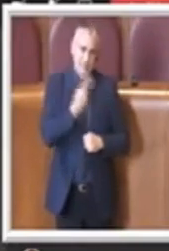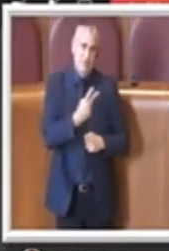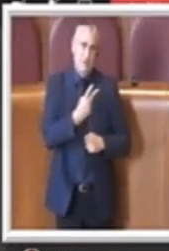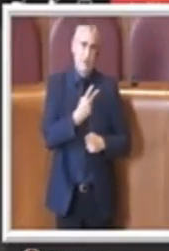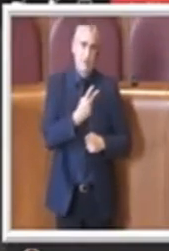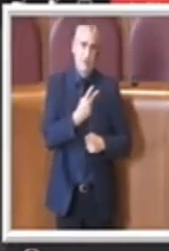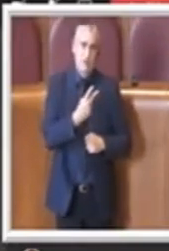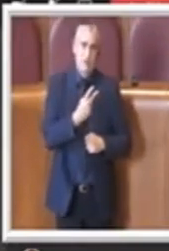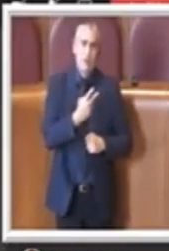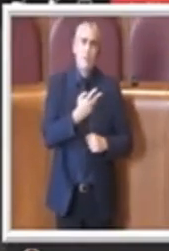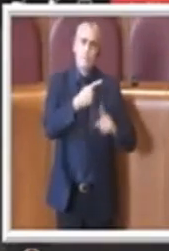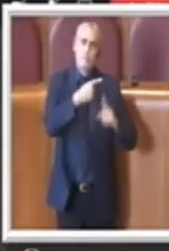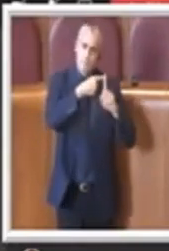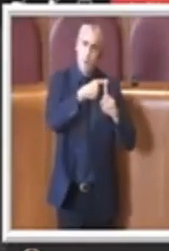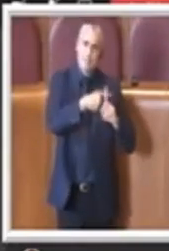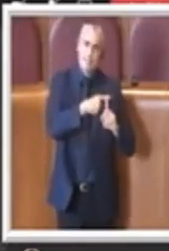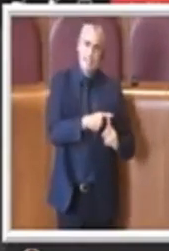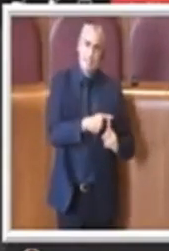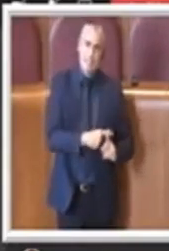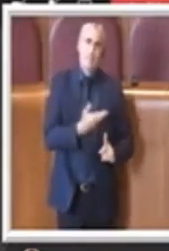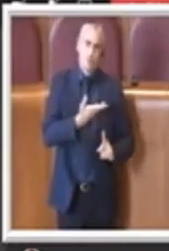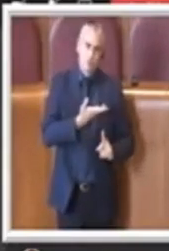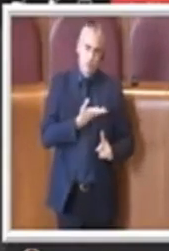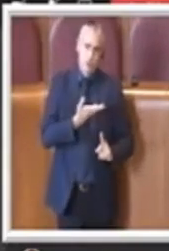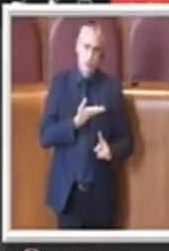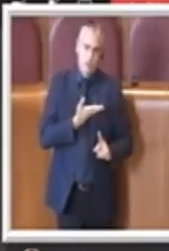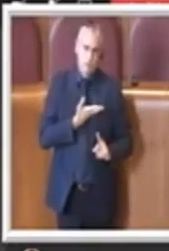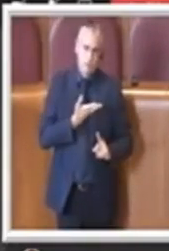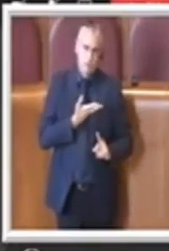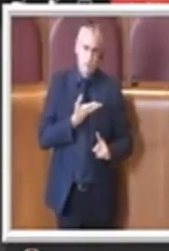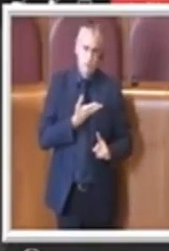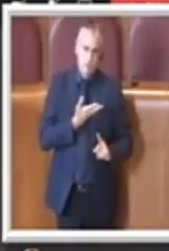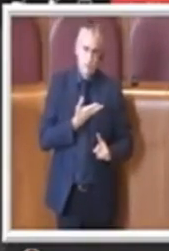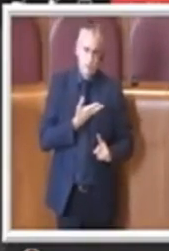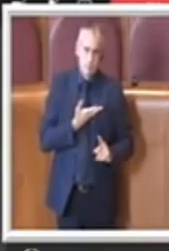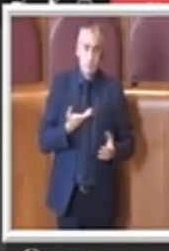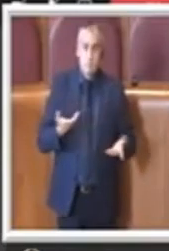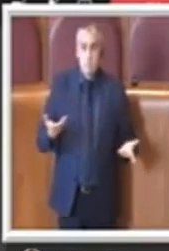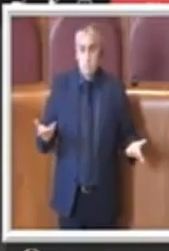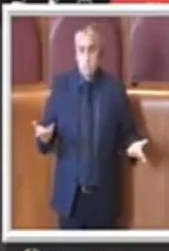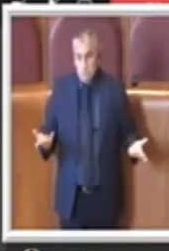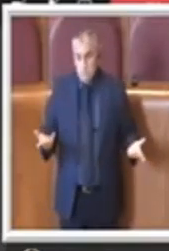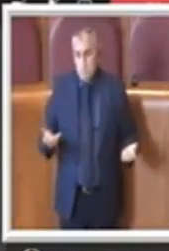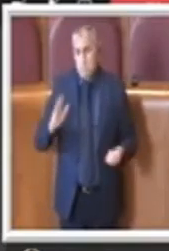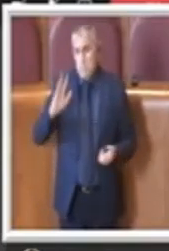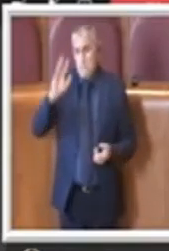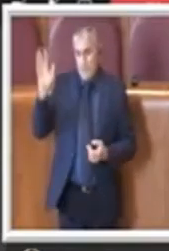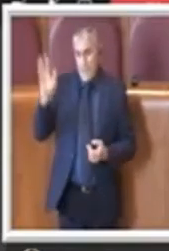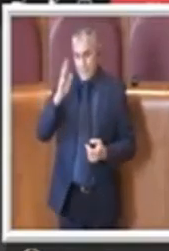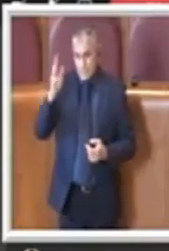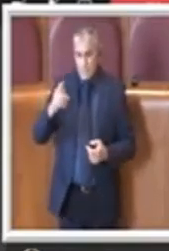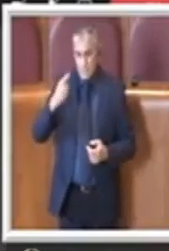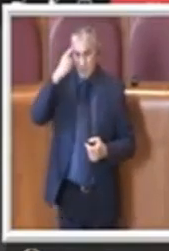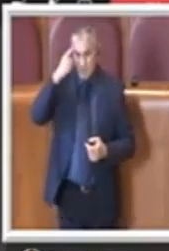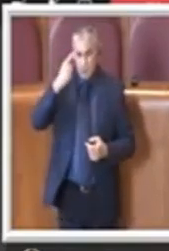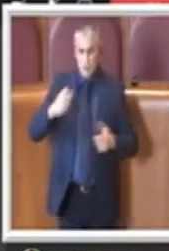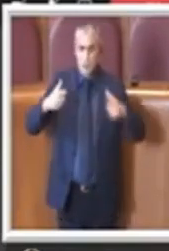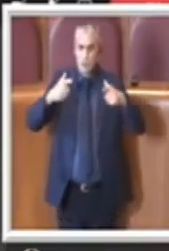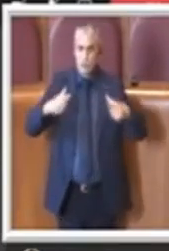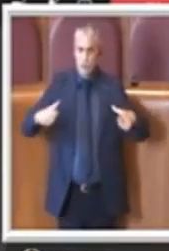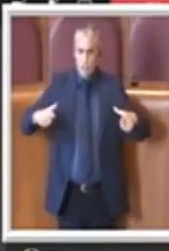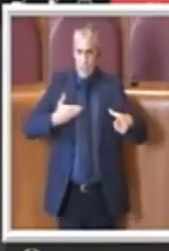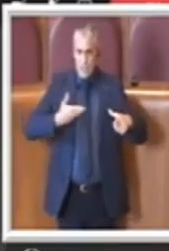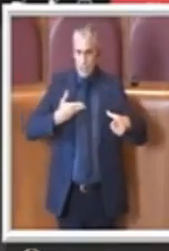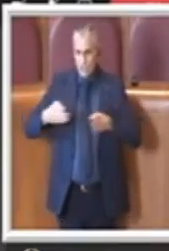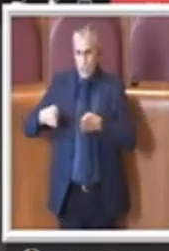positivo che sono sicuramente per esempio le piste ciclabili che sono che